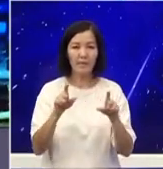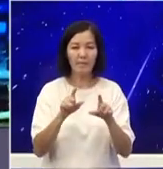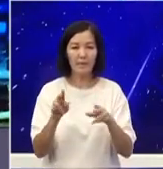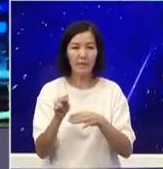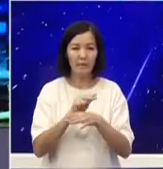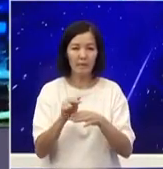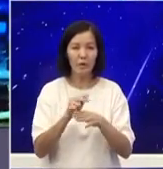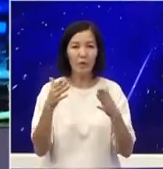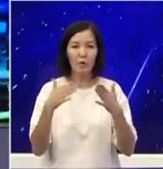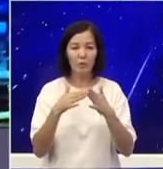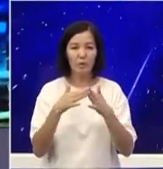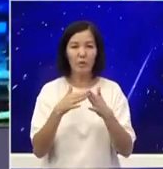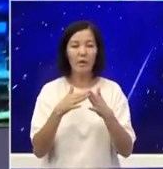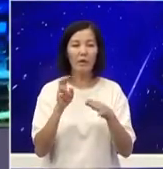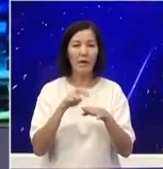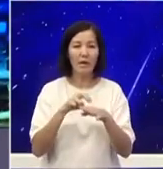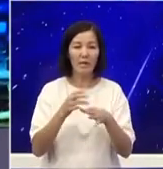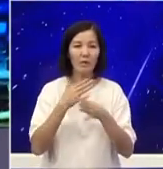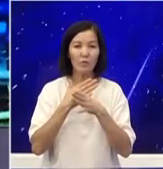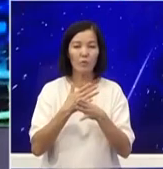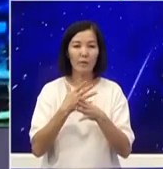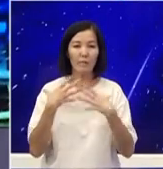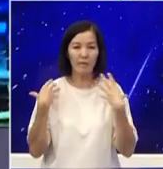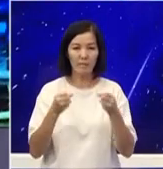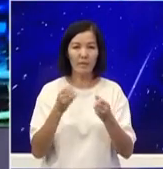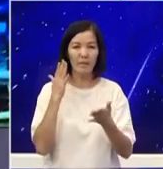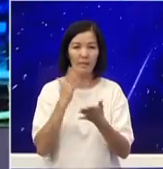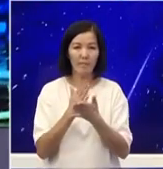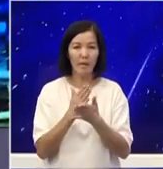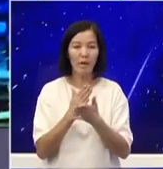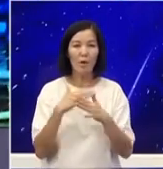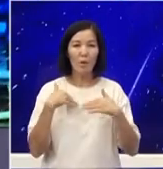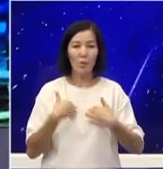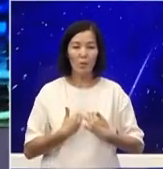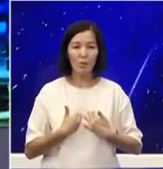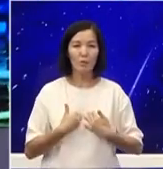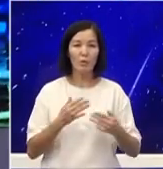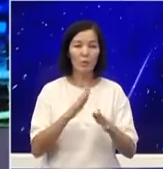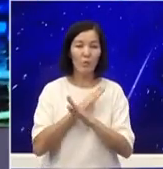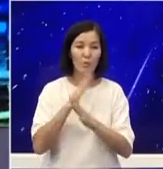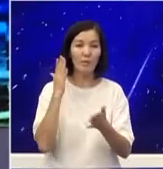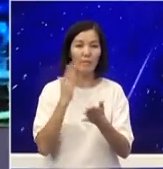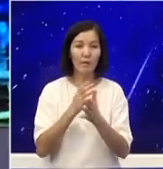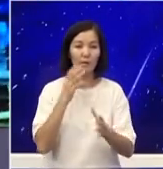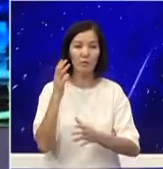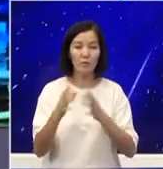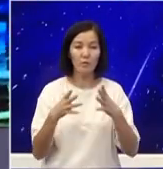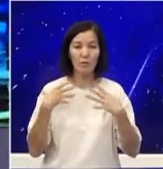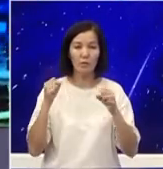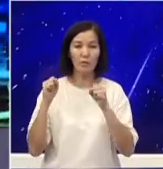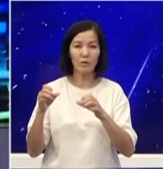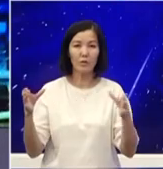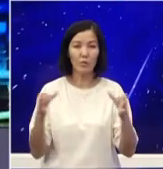алғандары, үйді-үйді ақ халаттылар көмегімен емделгендер бір төбе. Өкінішке қарай қаралы хабарда аз емес. Дүниежүзілік денсаулық